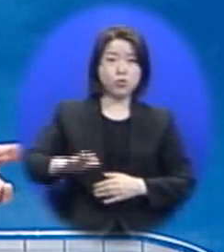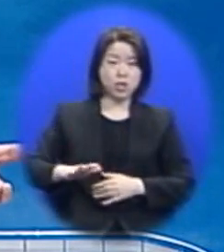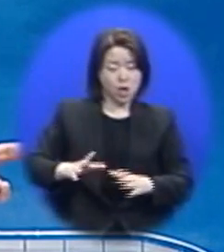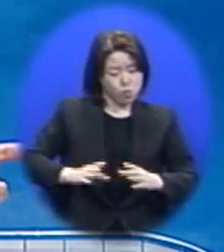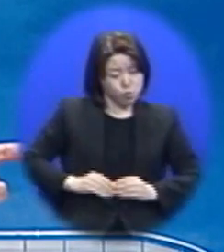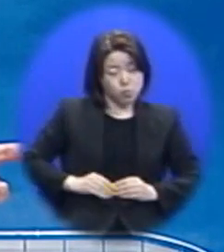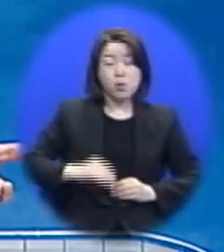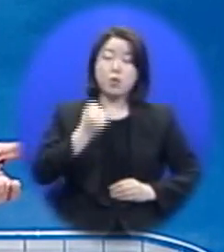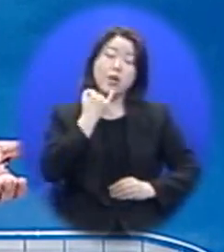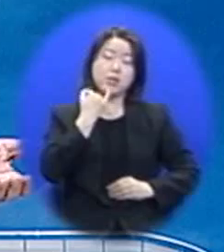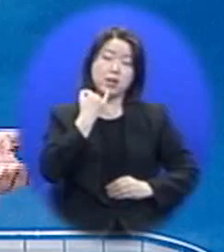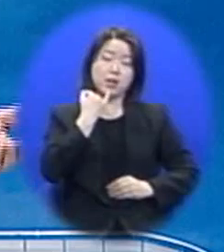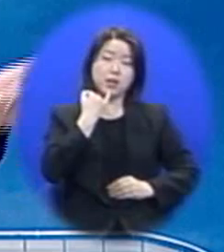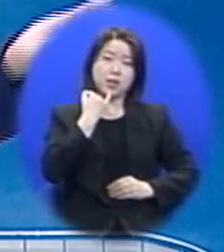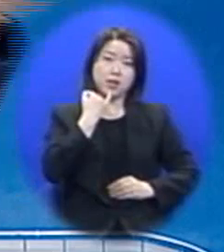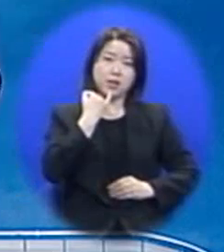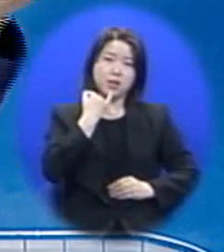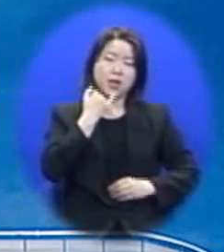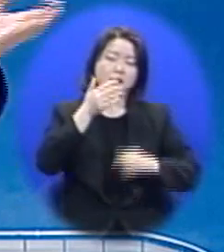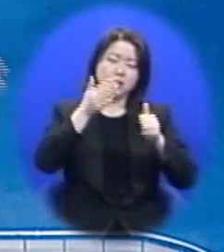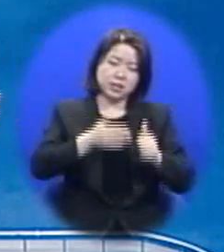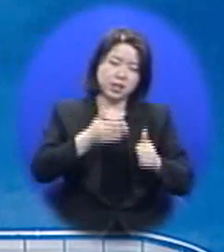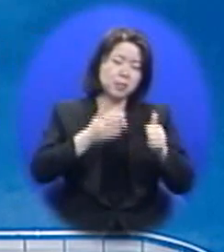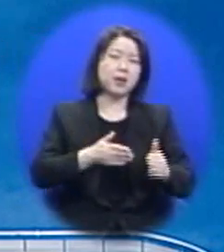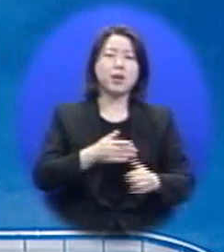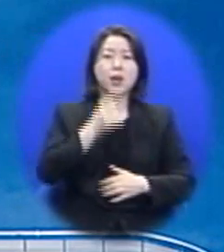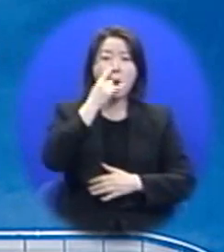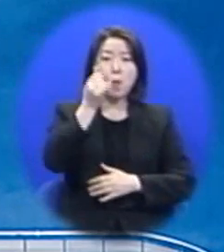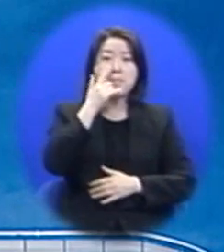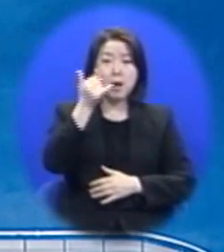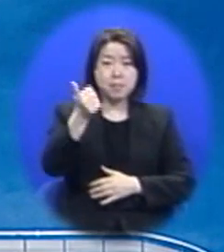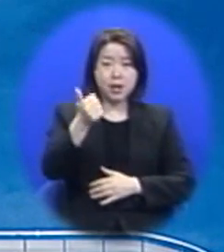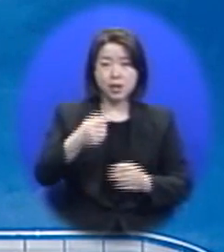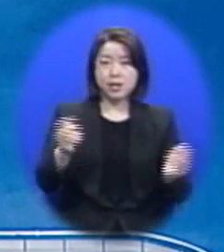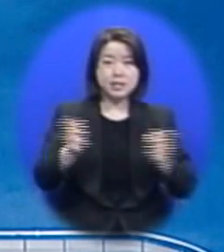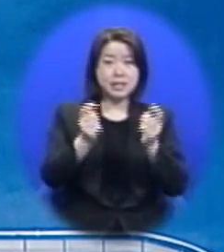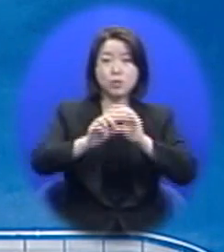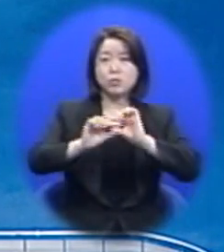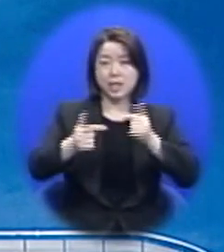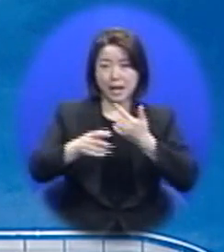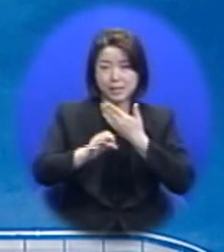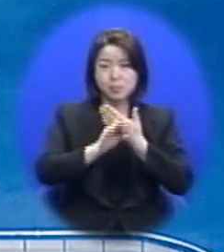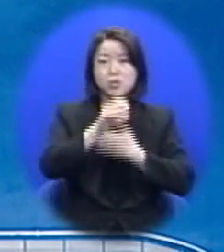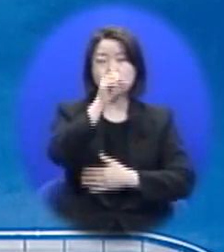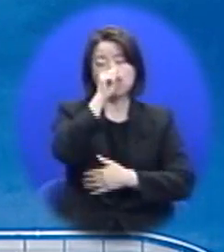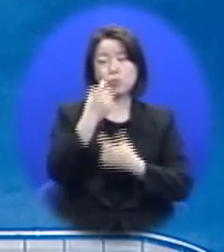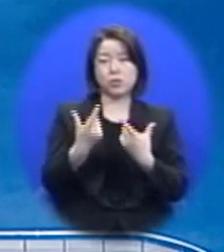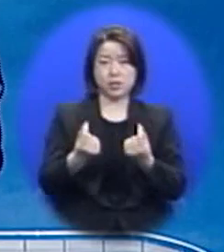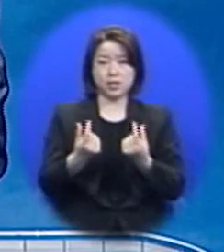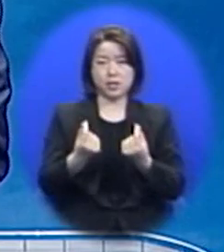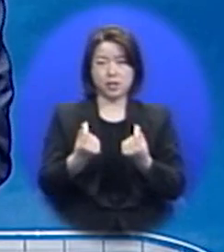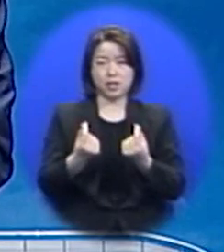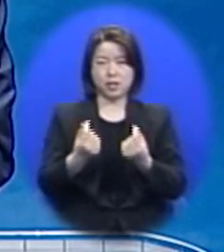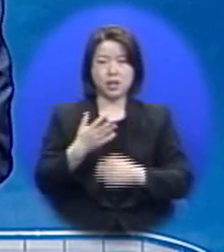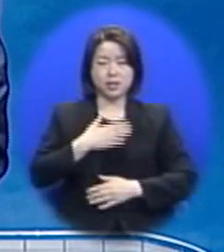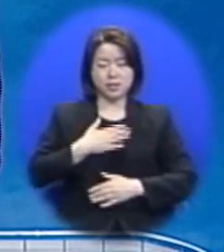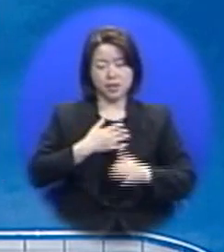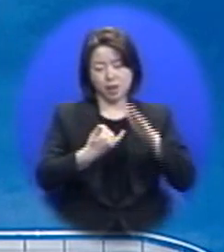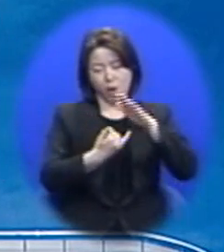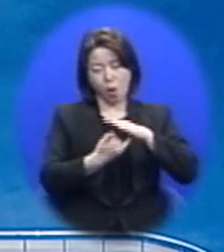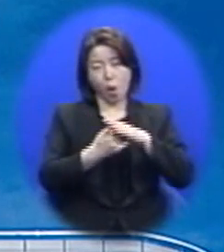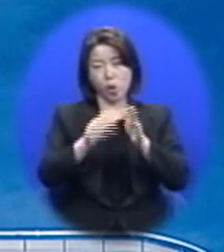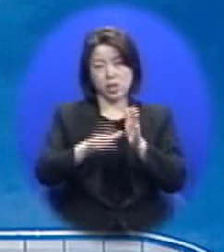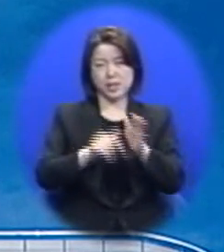굶어도 좋아. 제발 엄마 아빠가 싸우지만 않으면 좋겠어. 어릴 때, 그 어릴 때 제